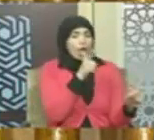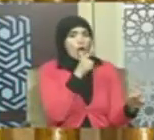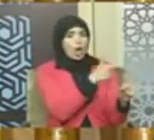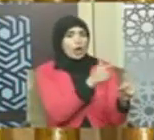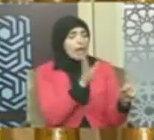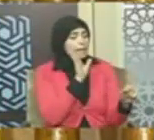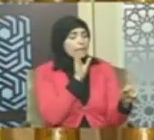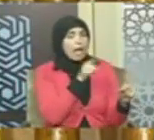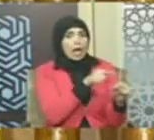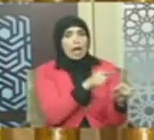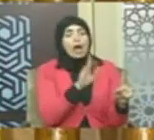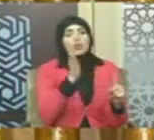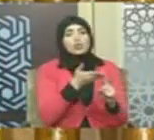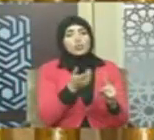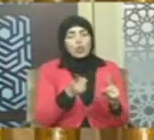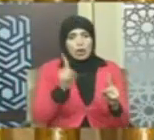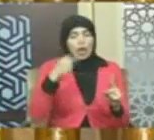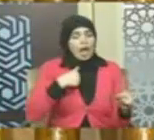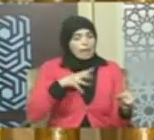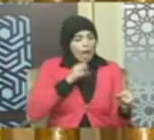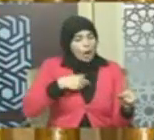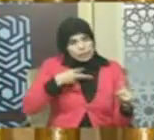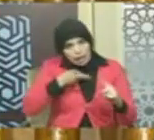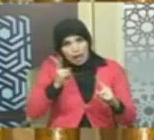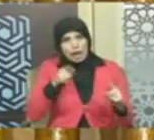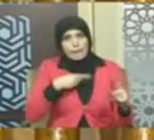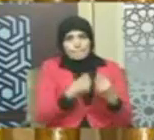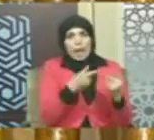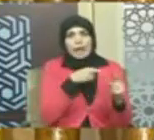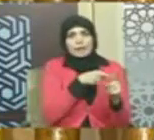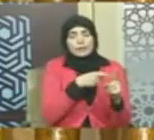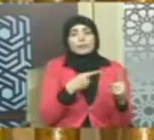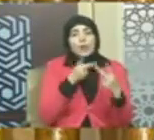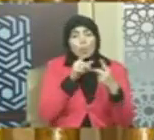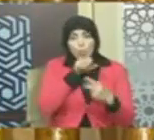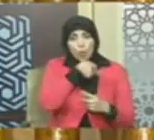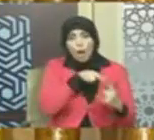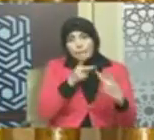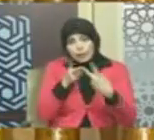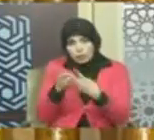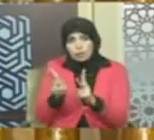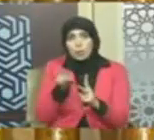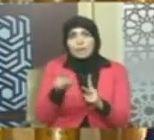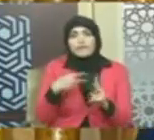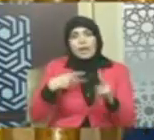الله، إني أريد أن أهاجر معك. فأذن له النبي صلى الله عليه وسلم